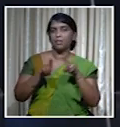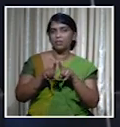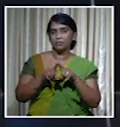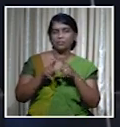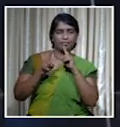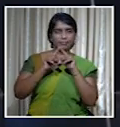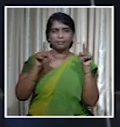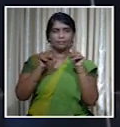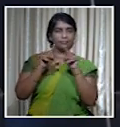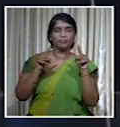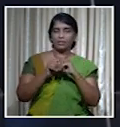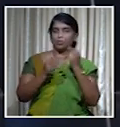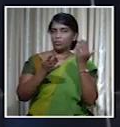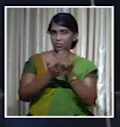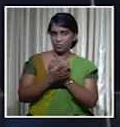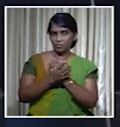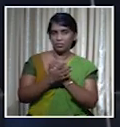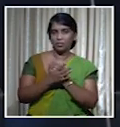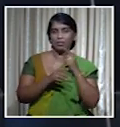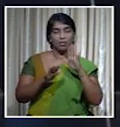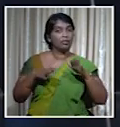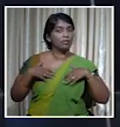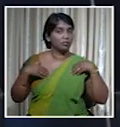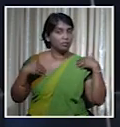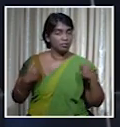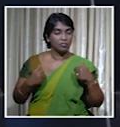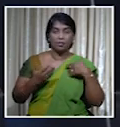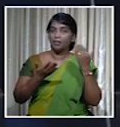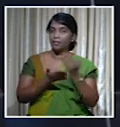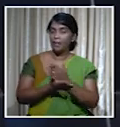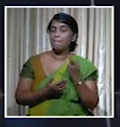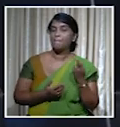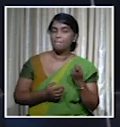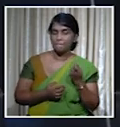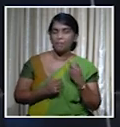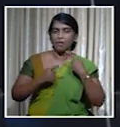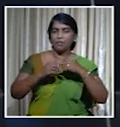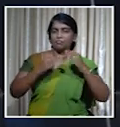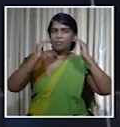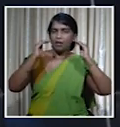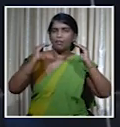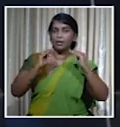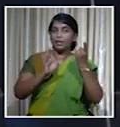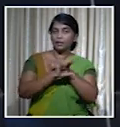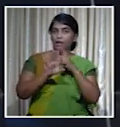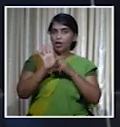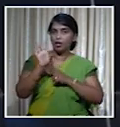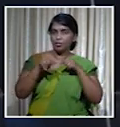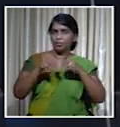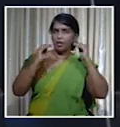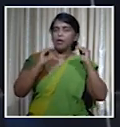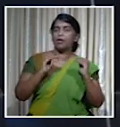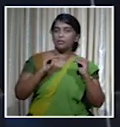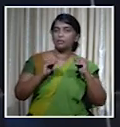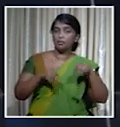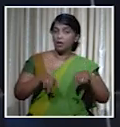අතර ප්‍රමාණයක් තමයි වෙන් කරලා තියෙන්නේ. සෞඛ්‍යයට වෙන් කරන මුදල් එන්නෙන් අඩු වෙනවා. ගිය අවුරුද්දට සාපේක්ෂව මේ අවුරුද්ද අඩු